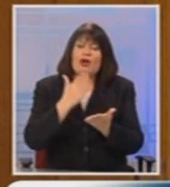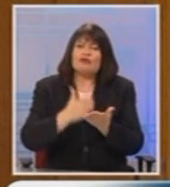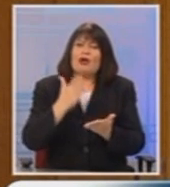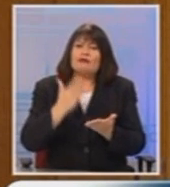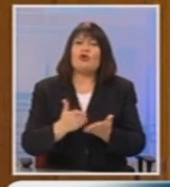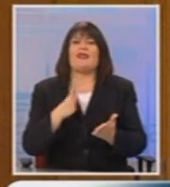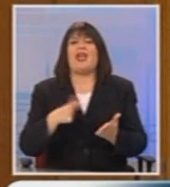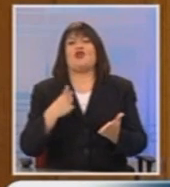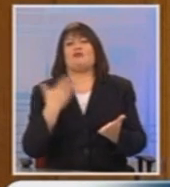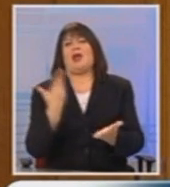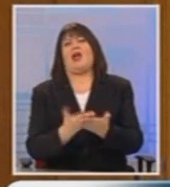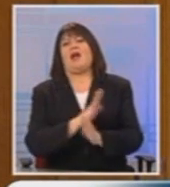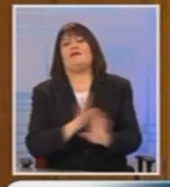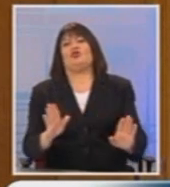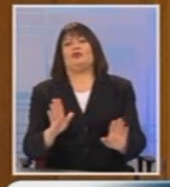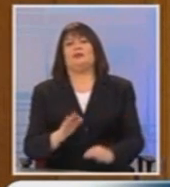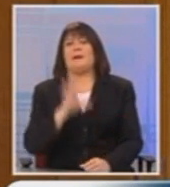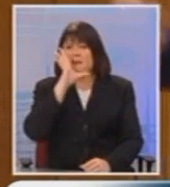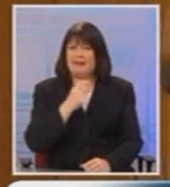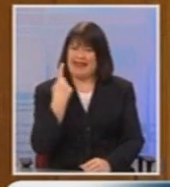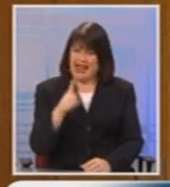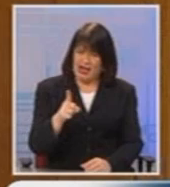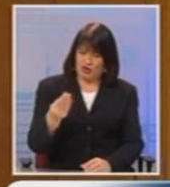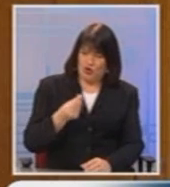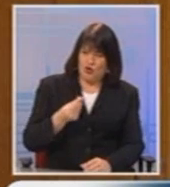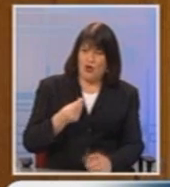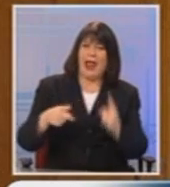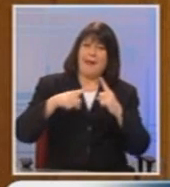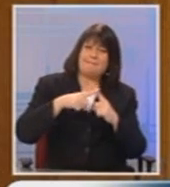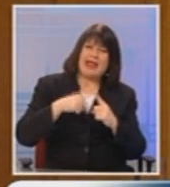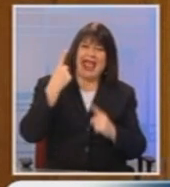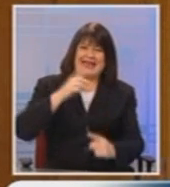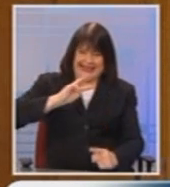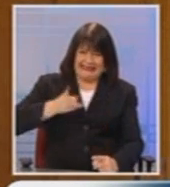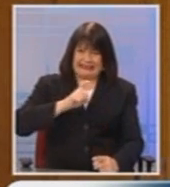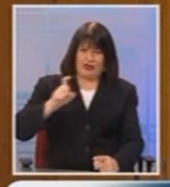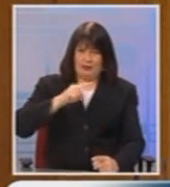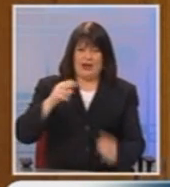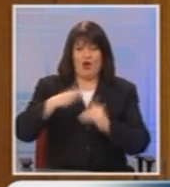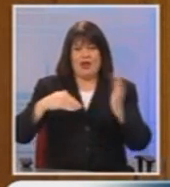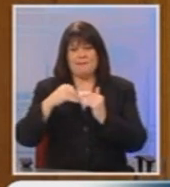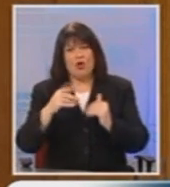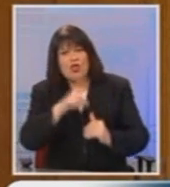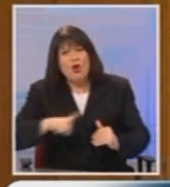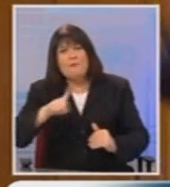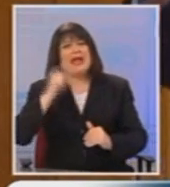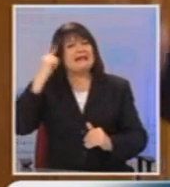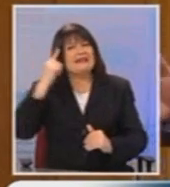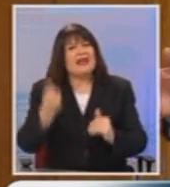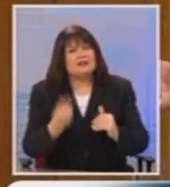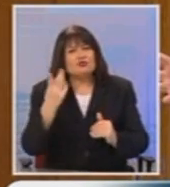το μέγεθος, ξέρω να πει δεν θέλω 100 ζεστά πραγματικά λεφτά επί 10-1 τρισεκατομμύριο για υποδομές, δίκτυα, καινοτομία,